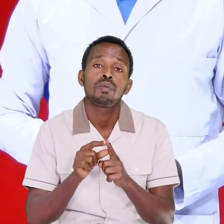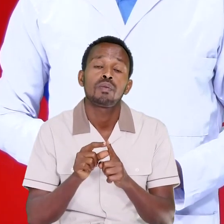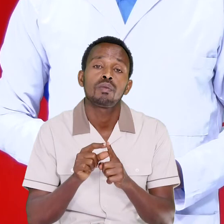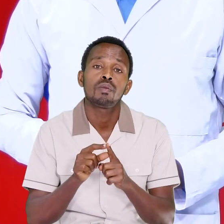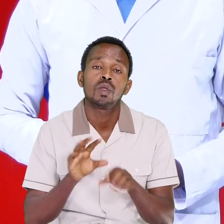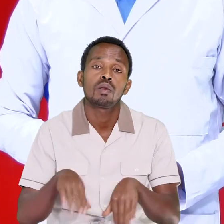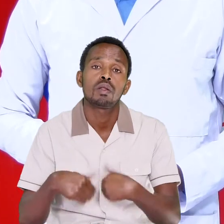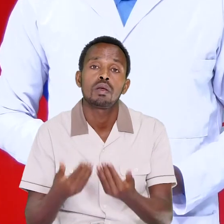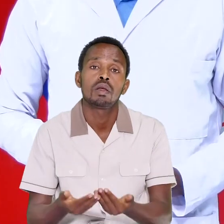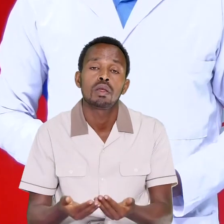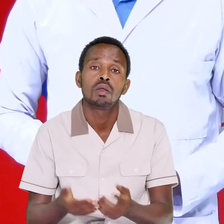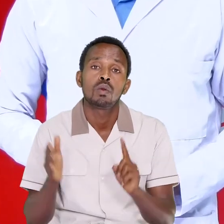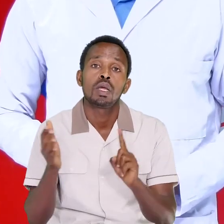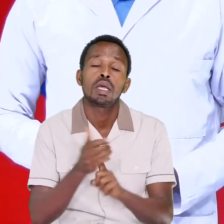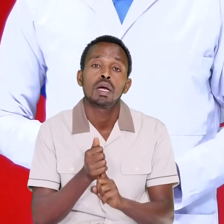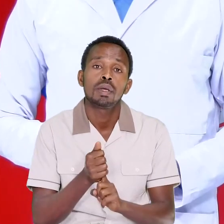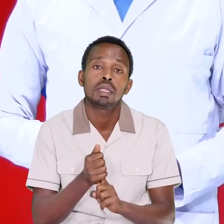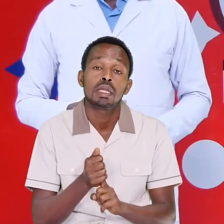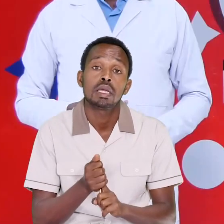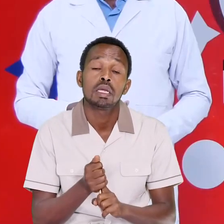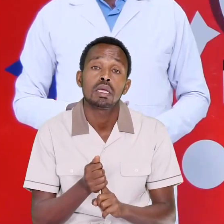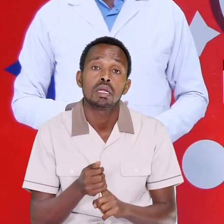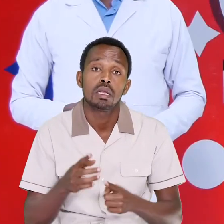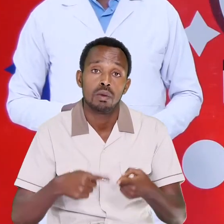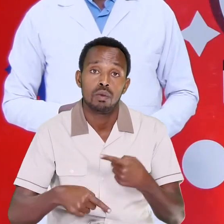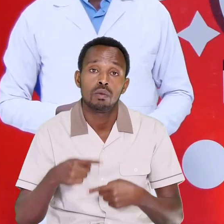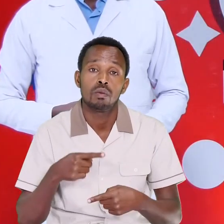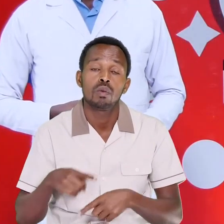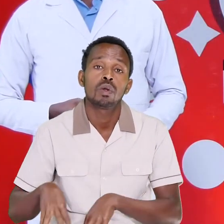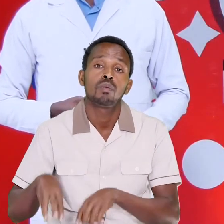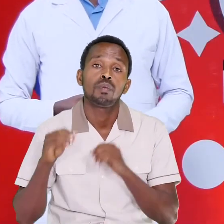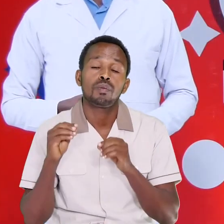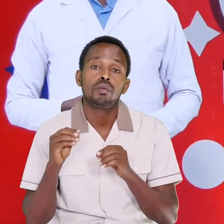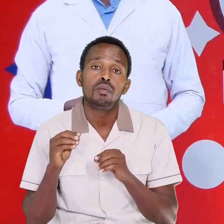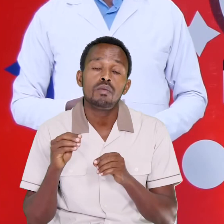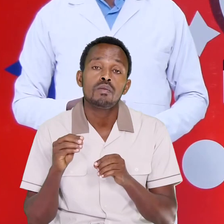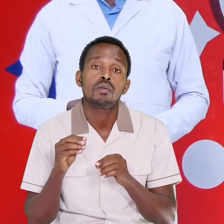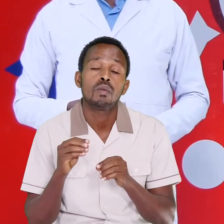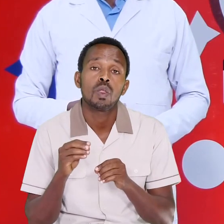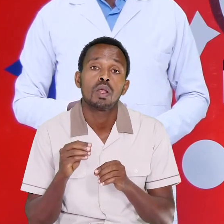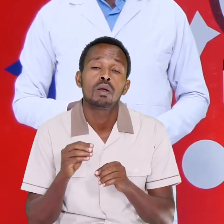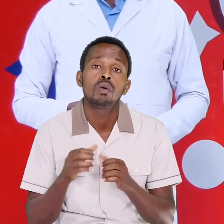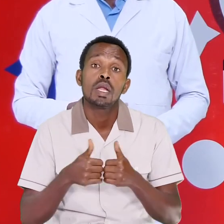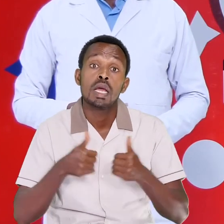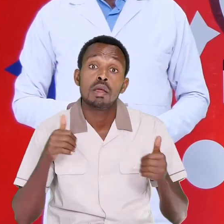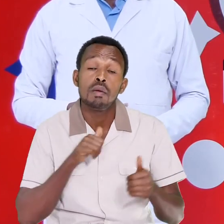kennamee qabattanii dhiyaattu jechuudha. Barattoota, osoo gargar hin bahin fuula dura